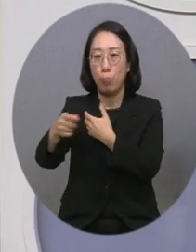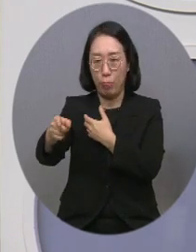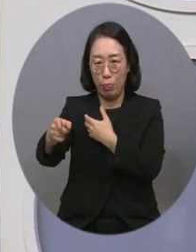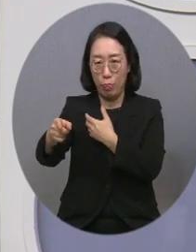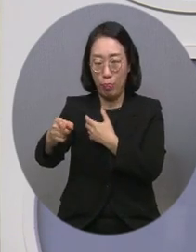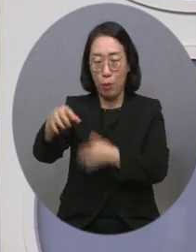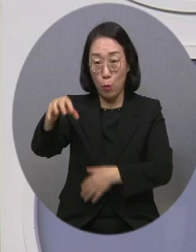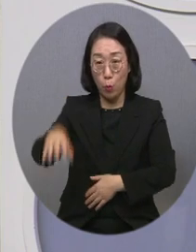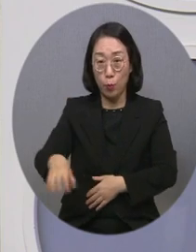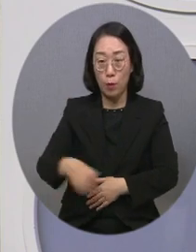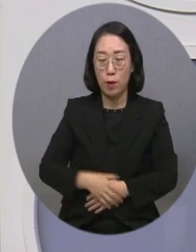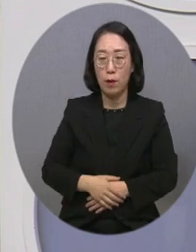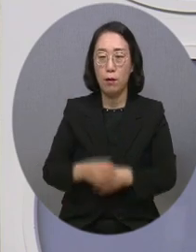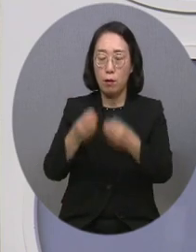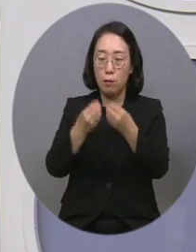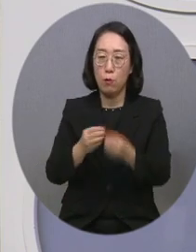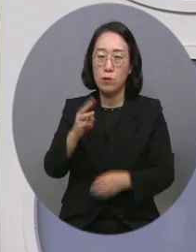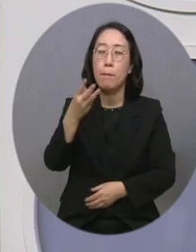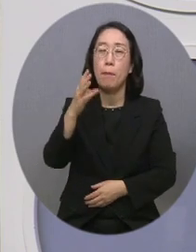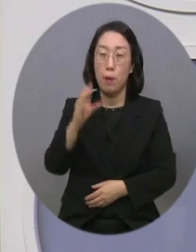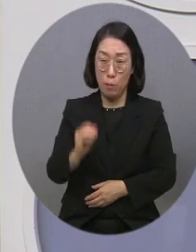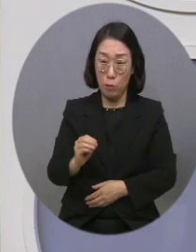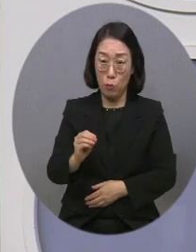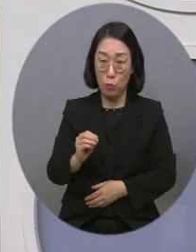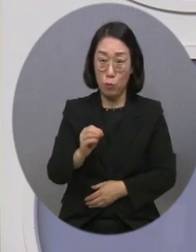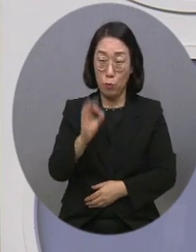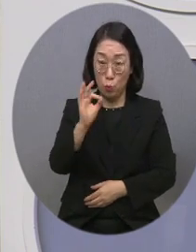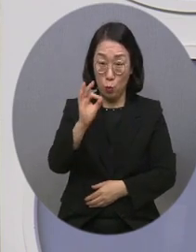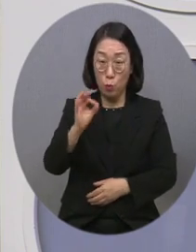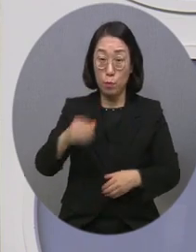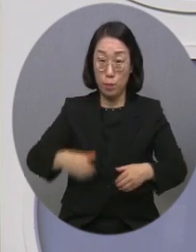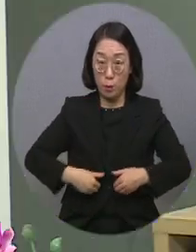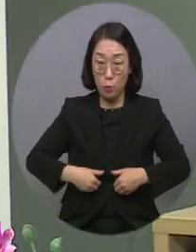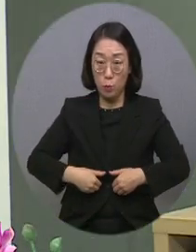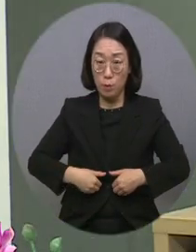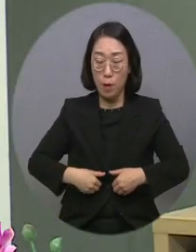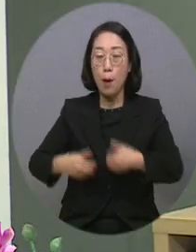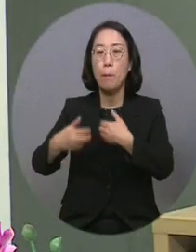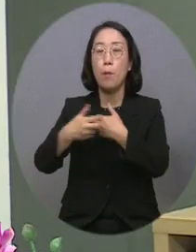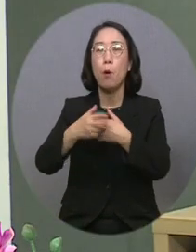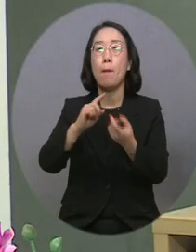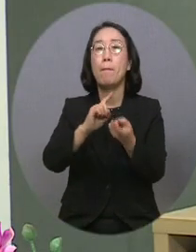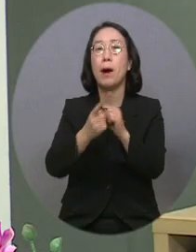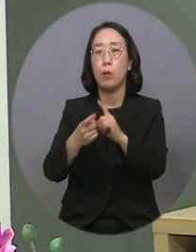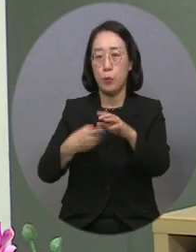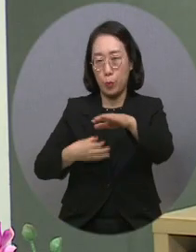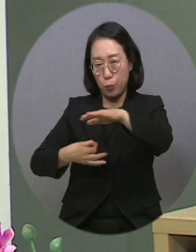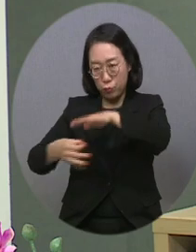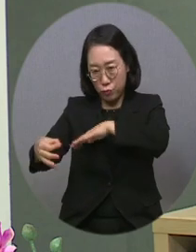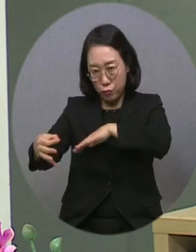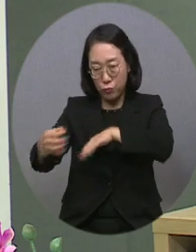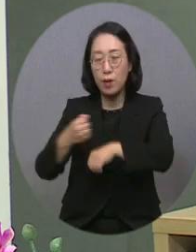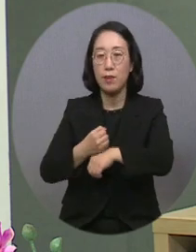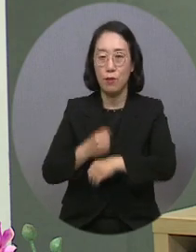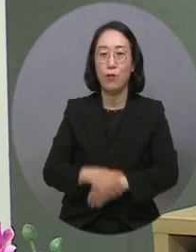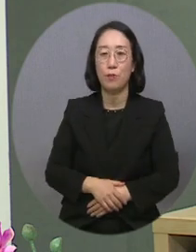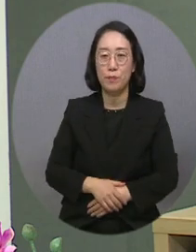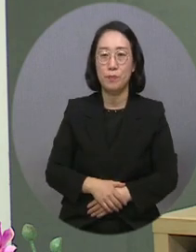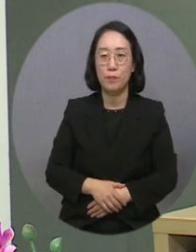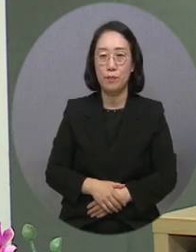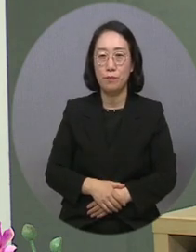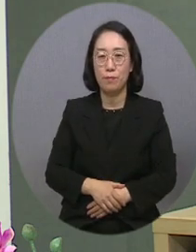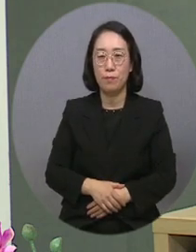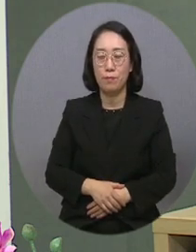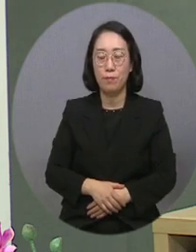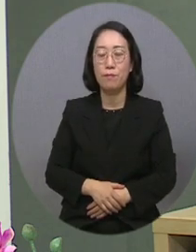들어서 300만 원 나왔다 그러면은 저희가 이제 병원으로 300만 원 대신 지급을 해 주는 거죠. 뭐 환자 대신에. 예, 예.